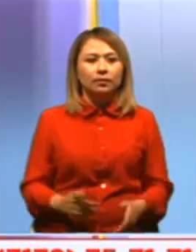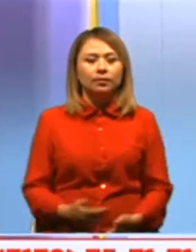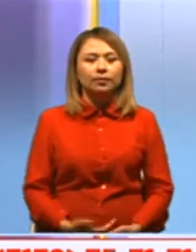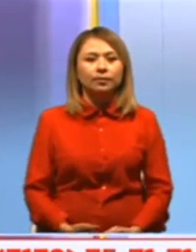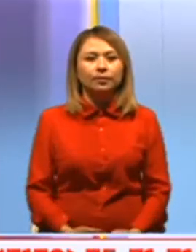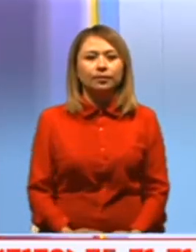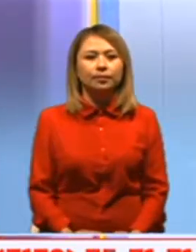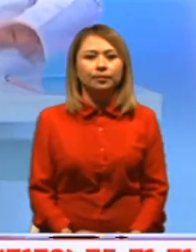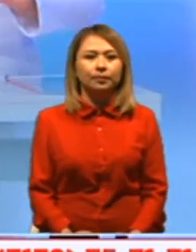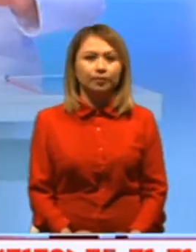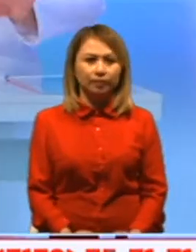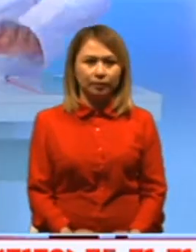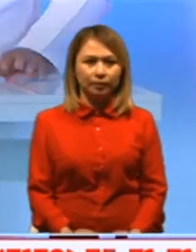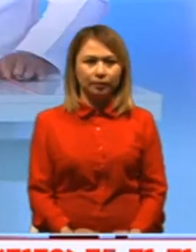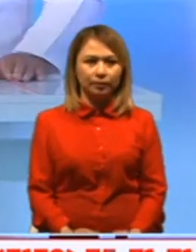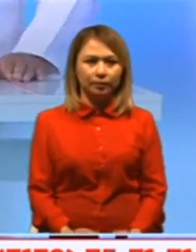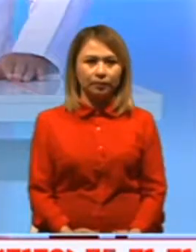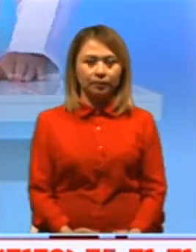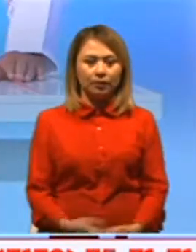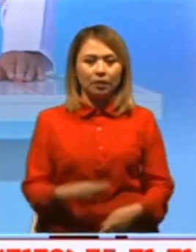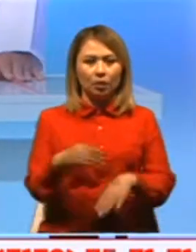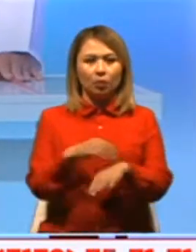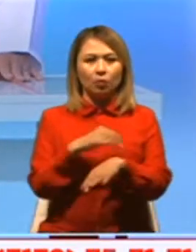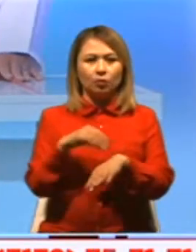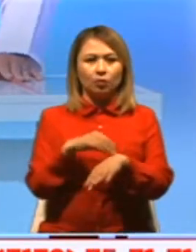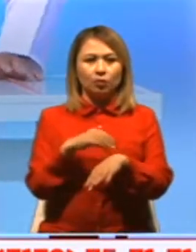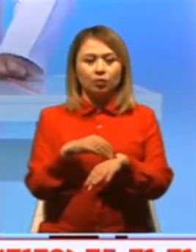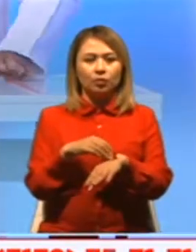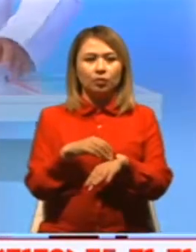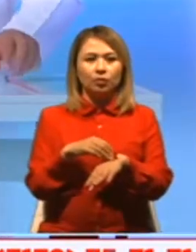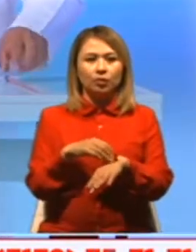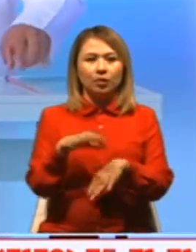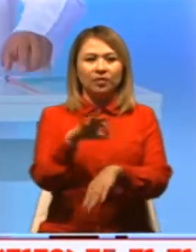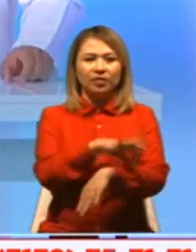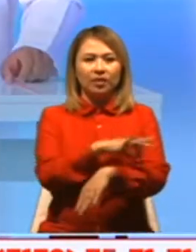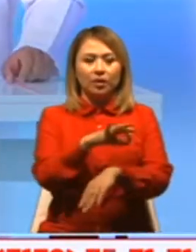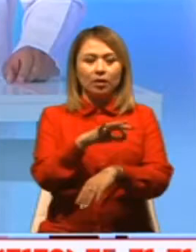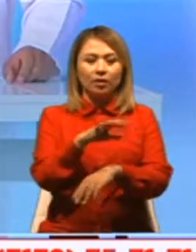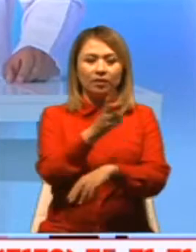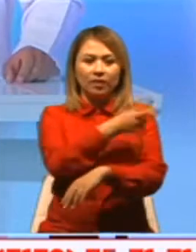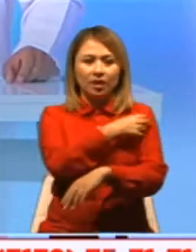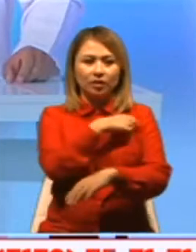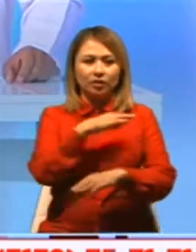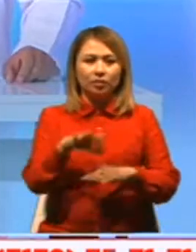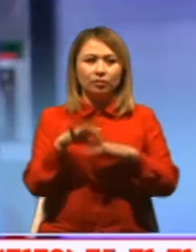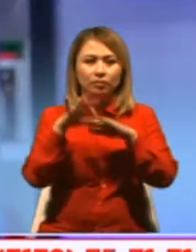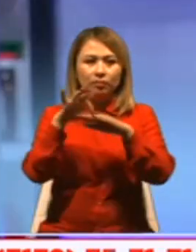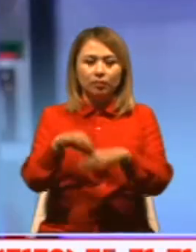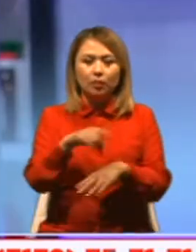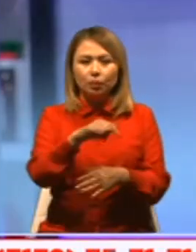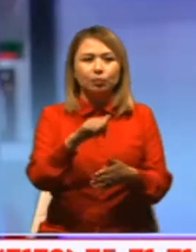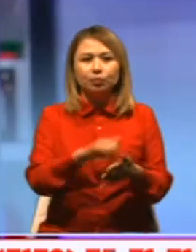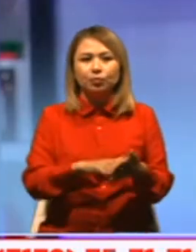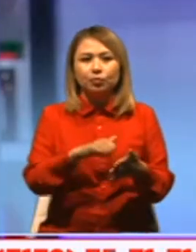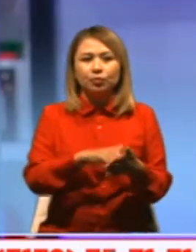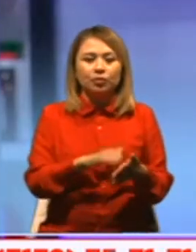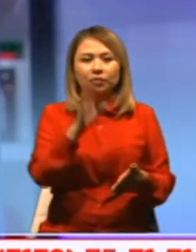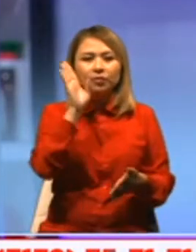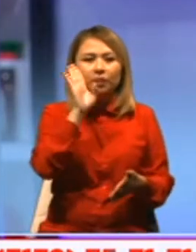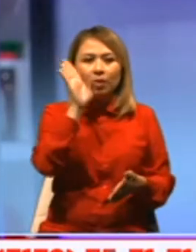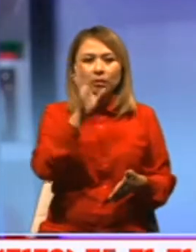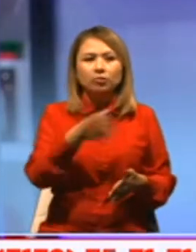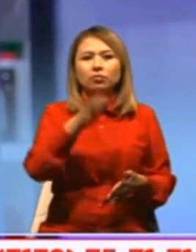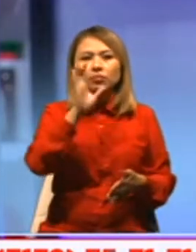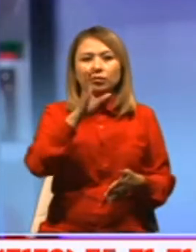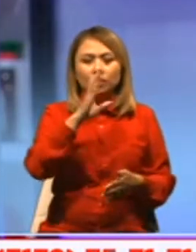жерде негізі күйеуіңізді, яғни дәрігерге апарасыз. Суды не үшін ішіп жатқандығын анықтау қажет болып табылады. Ең бастысы